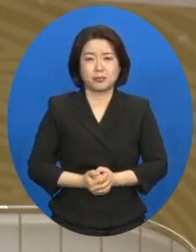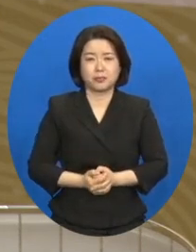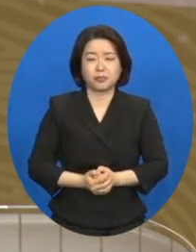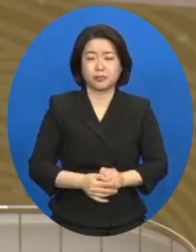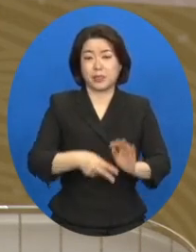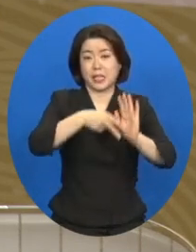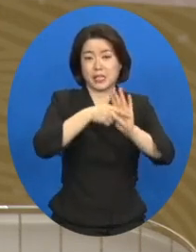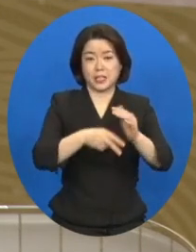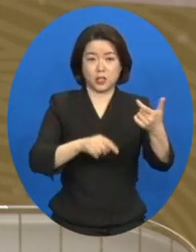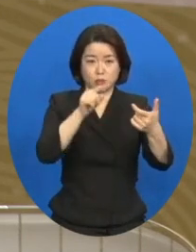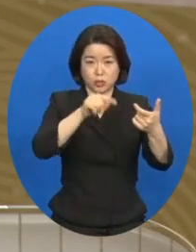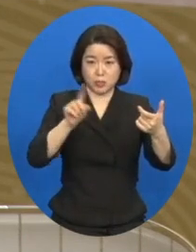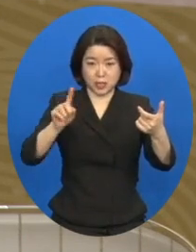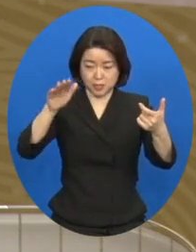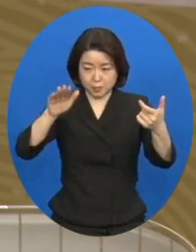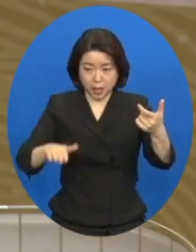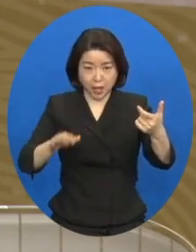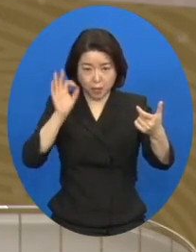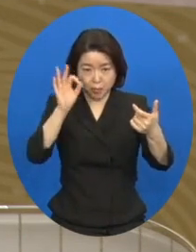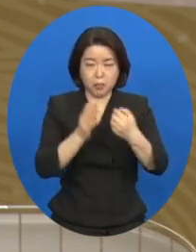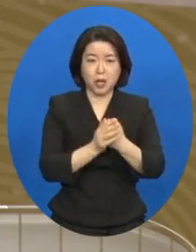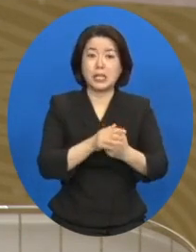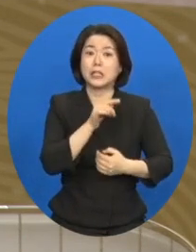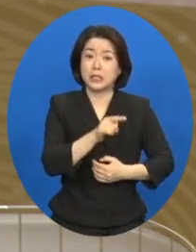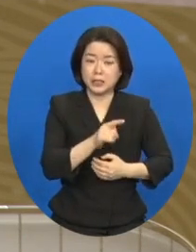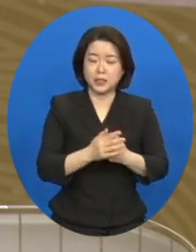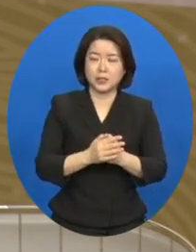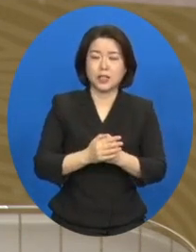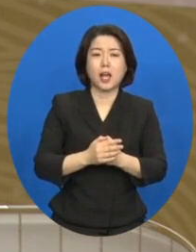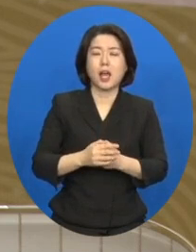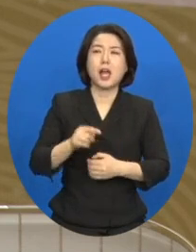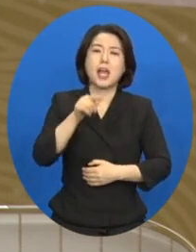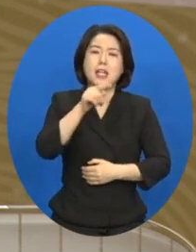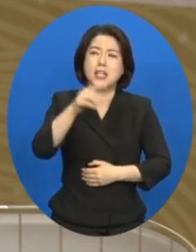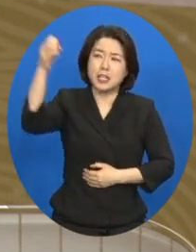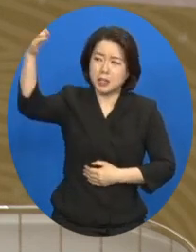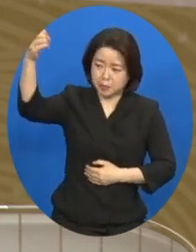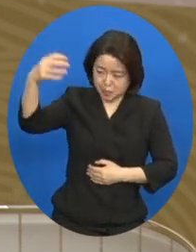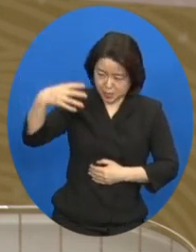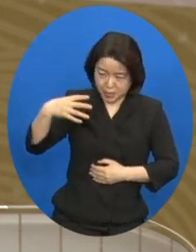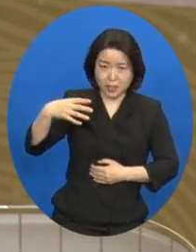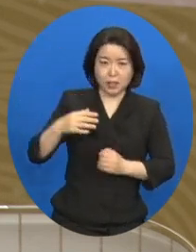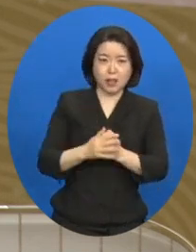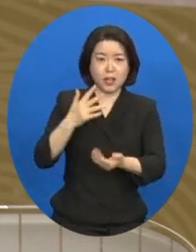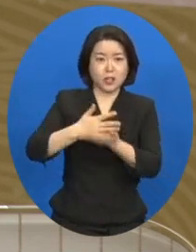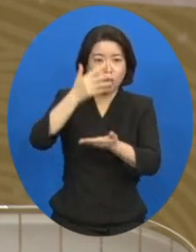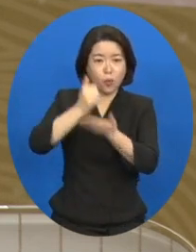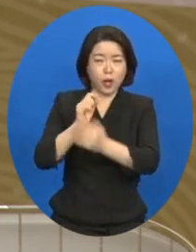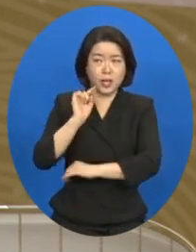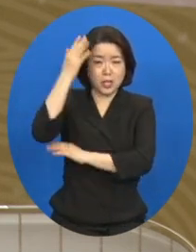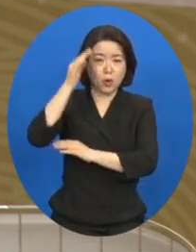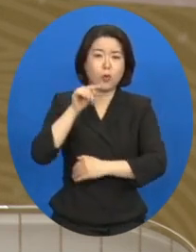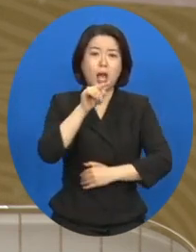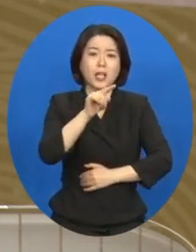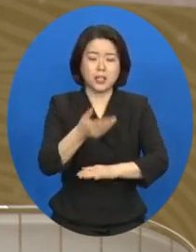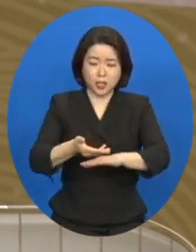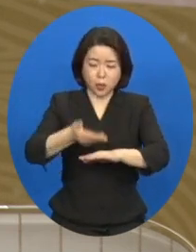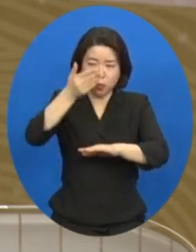이사야 60장 1절 하반절에 보면 이는 내 빛이 이르렀고 여호와의 영광이 내